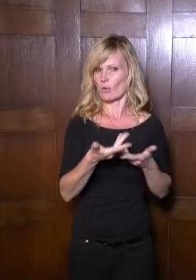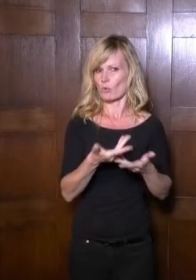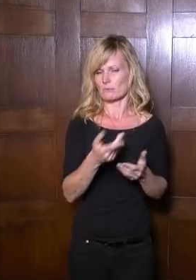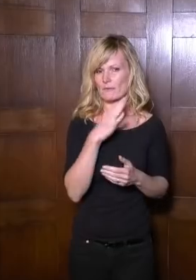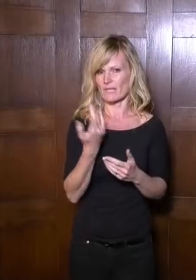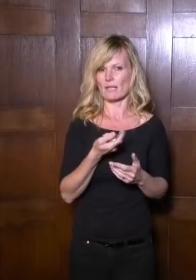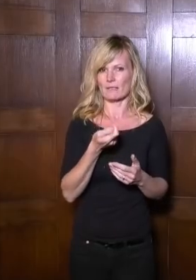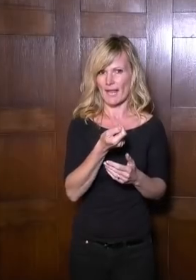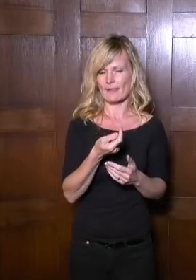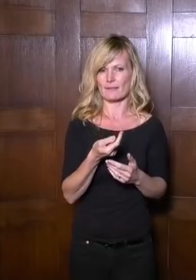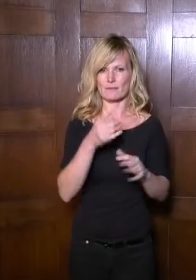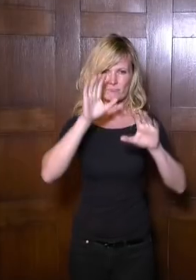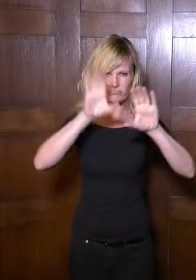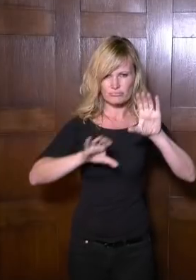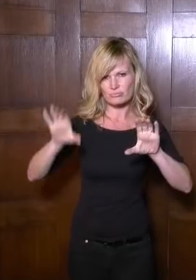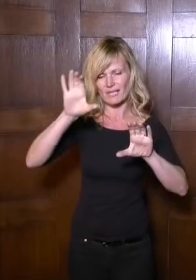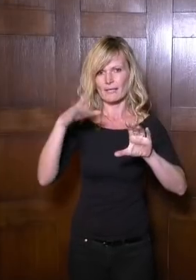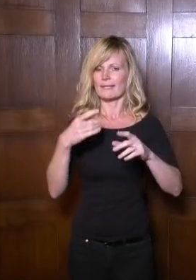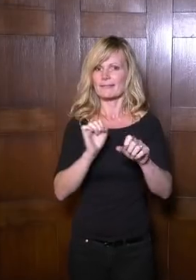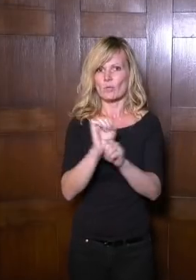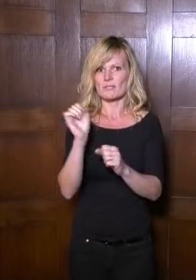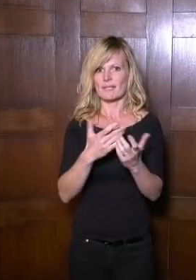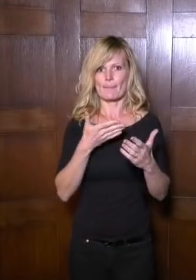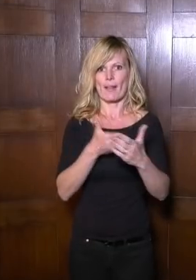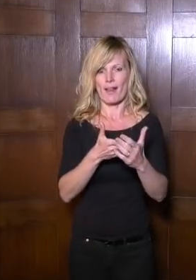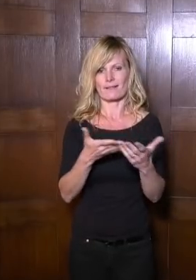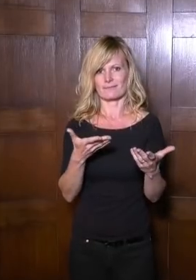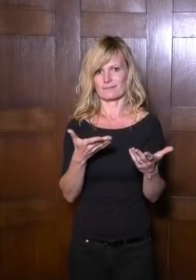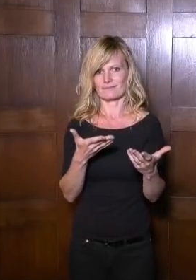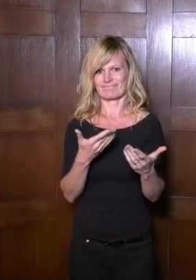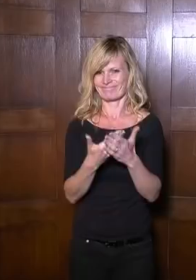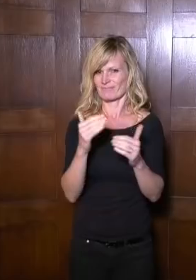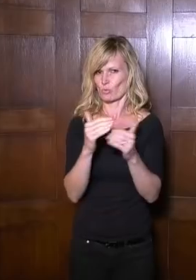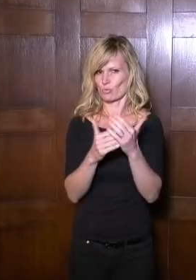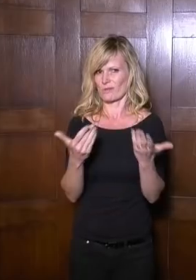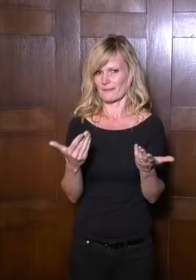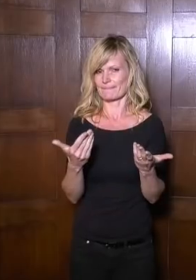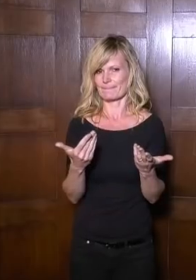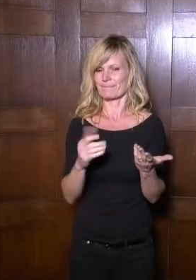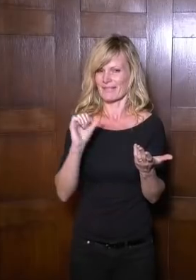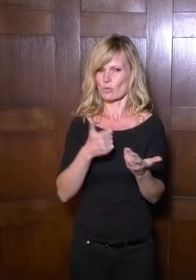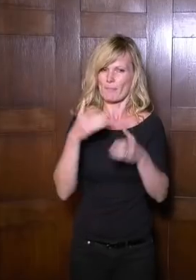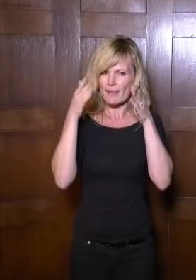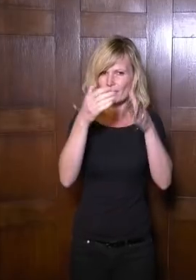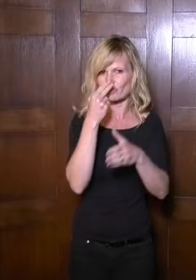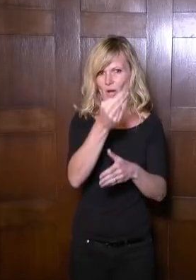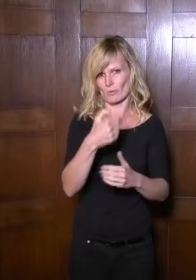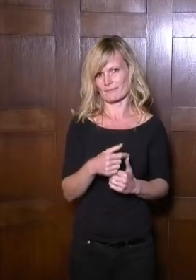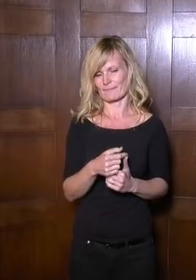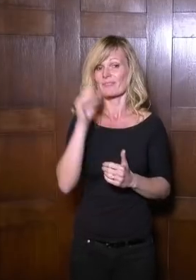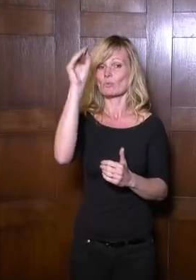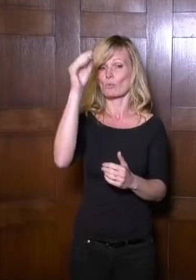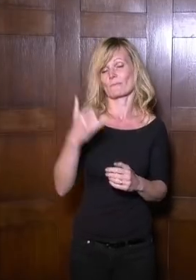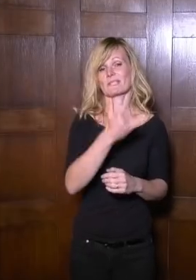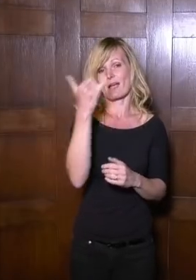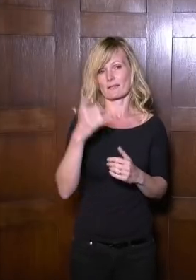da reingesteckt, aber die Struktur hat doch ein bisschen Hinkefuß gehabt. Und jetzt muss auf jeden Fall der Kurs darauf gesteuert werden, vor allem in den zukünftigen